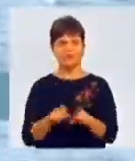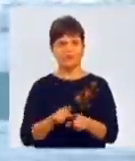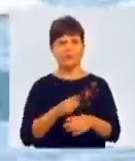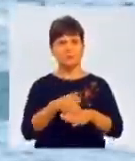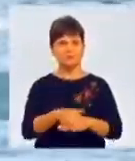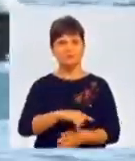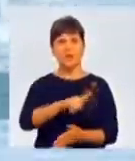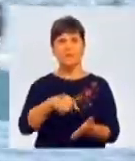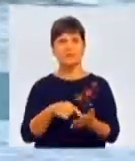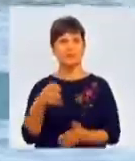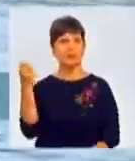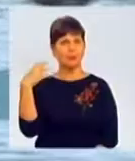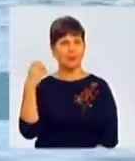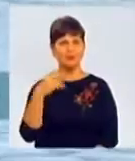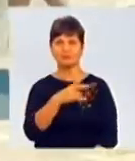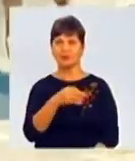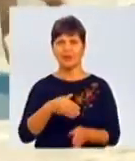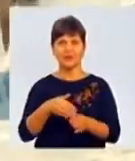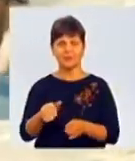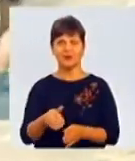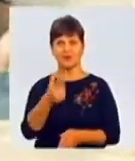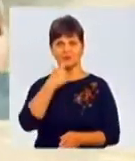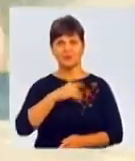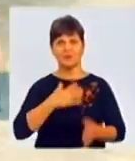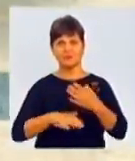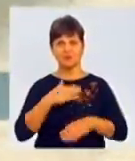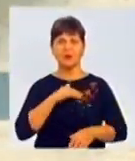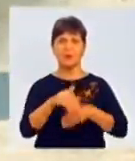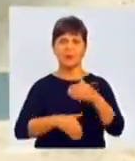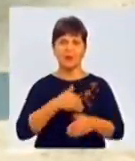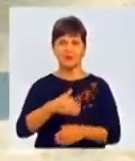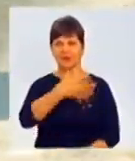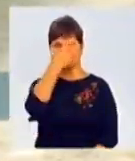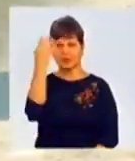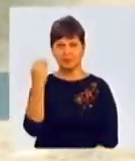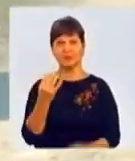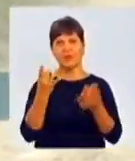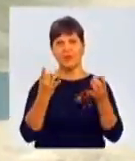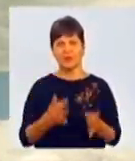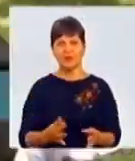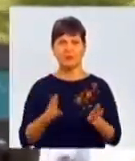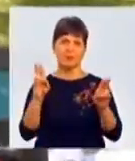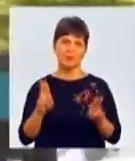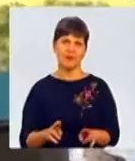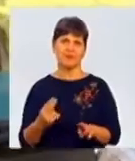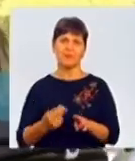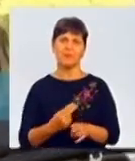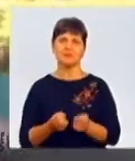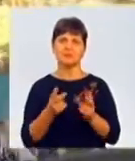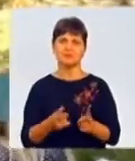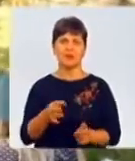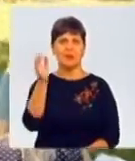міські пляжі. Не відмовляють собі і у задоволенні поплавати, забуваючи про елементарні правила безпеки. Аби